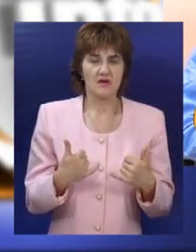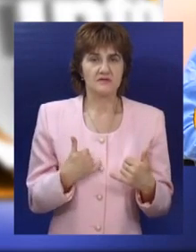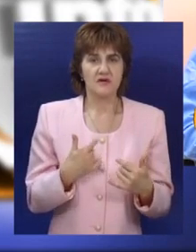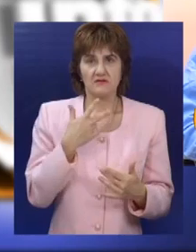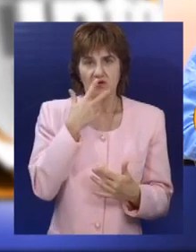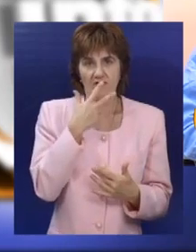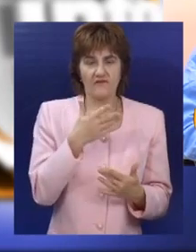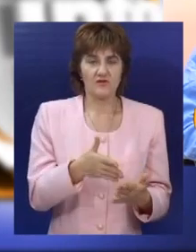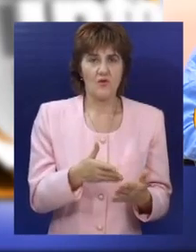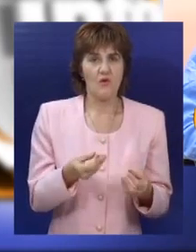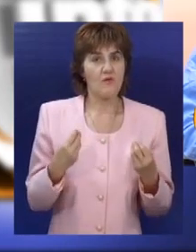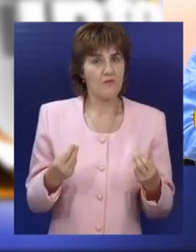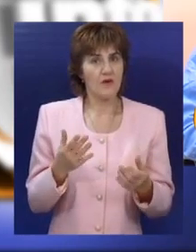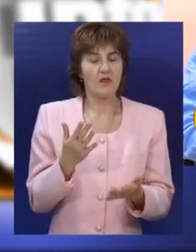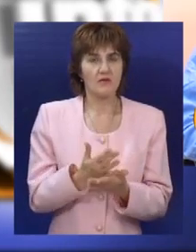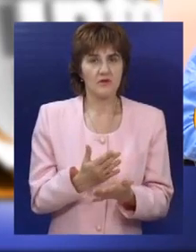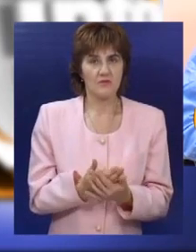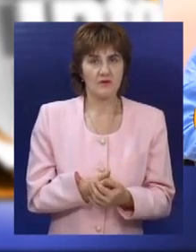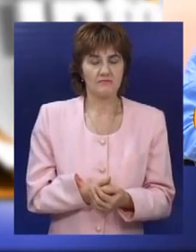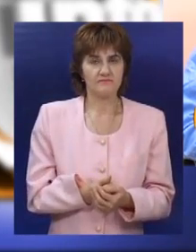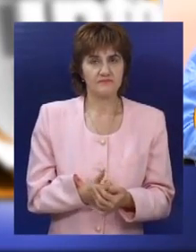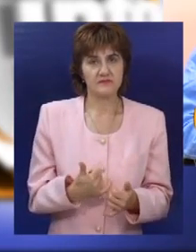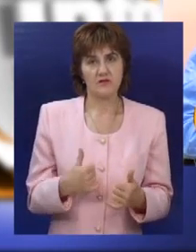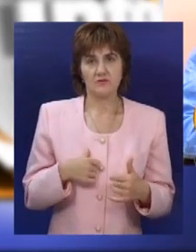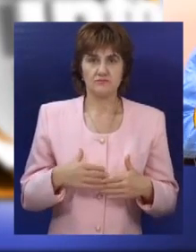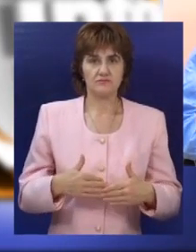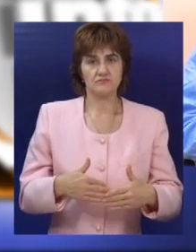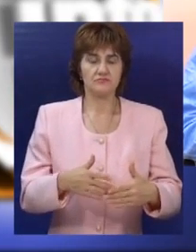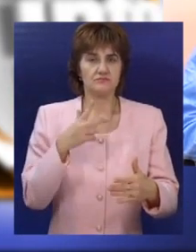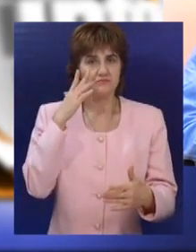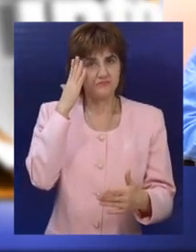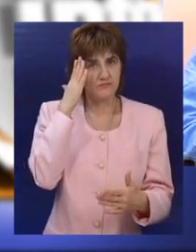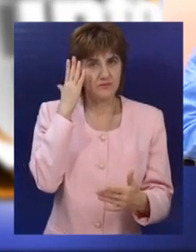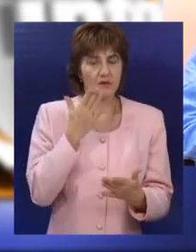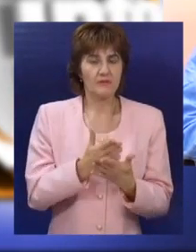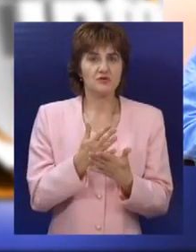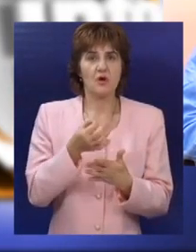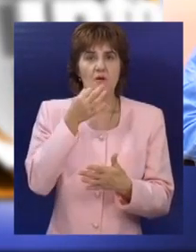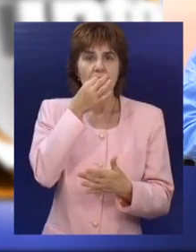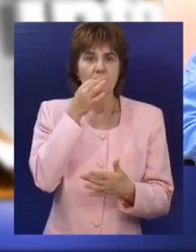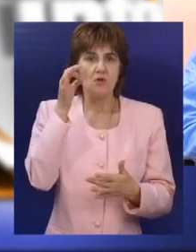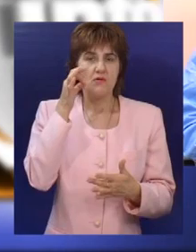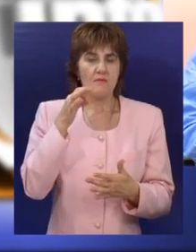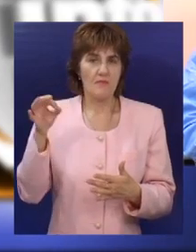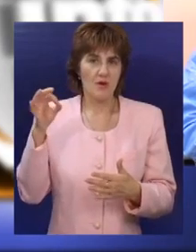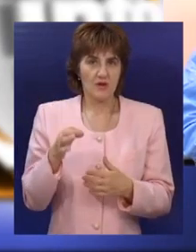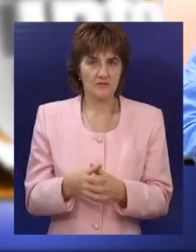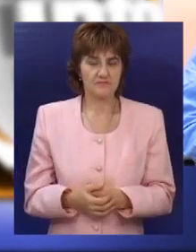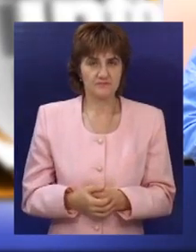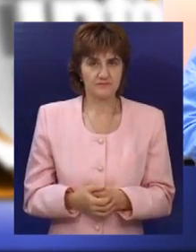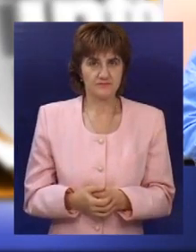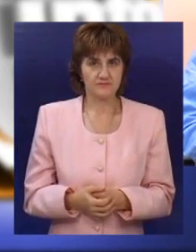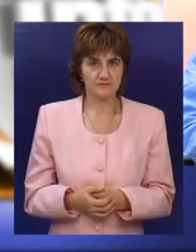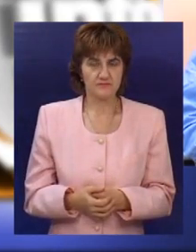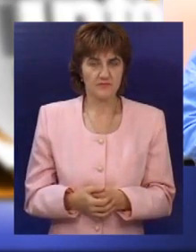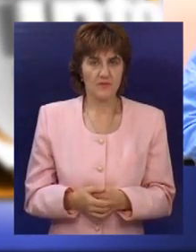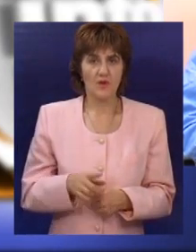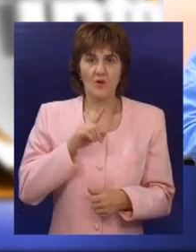revoluciju u mom životu, nikad nisam vidio ovako dobro kao sad. I tek očekujem da svaki dan ću nešto novo da otkrijem, da imam drugi kvalitet života